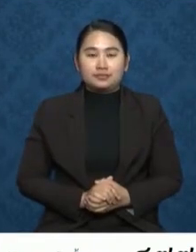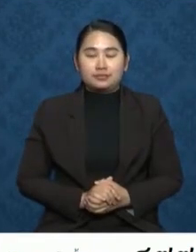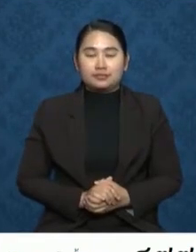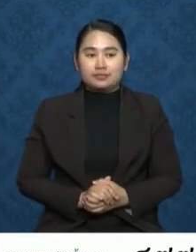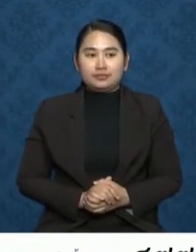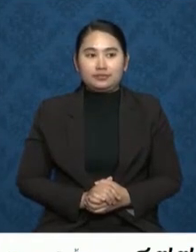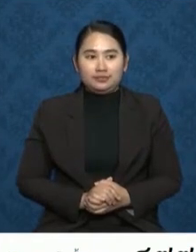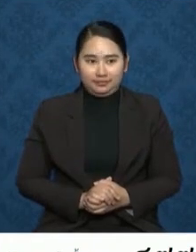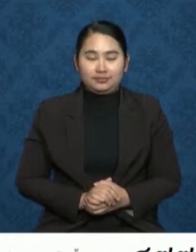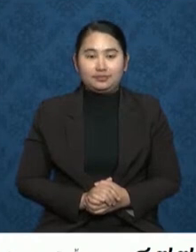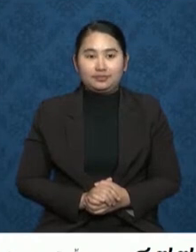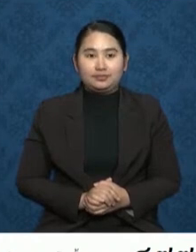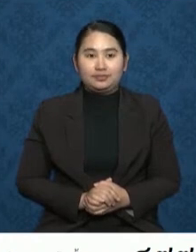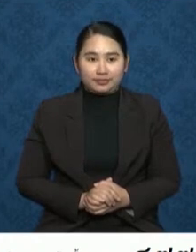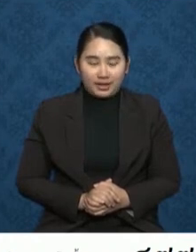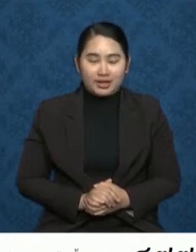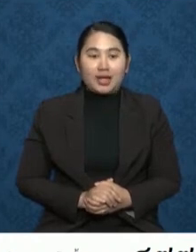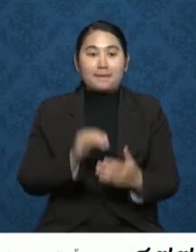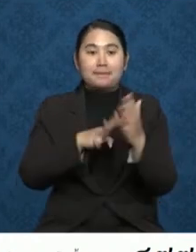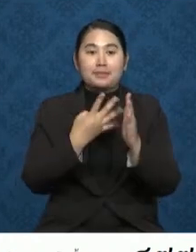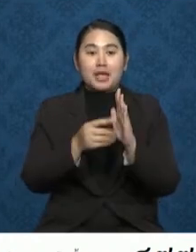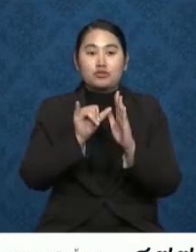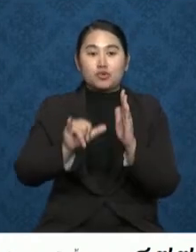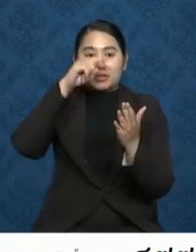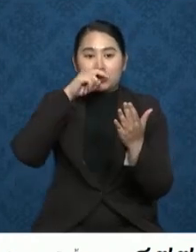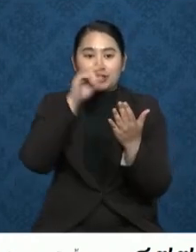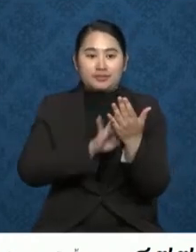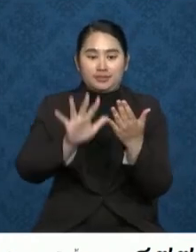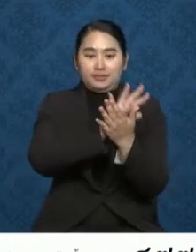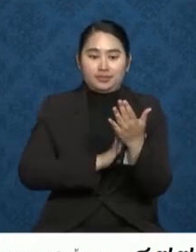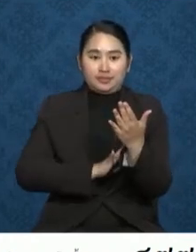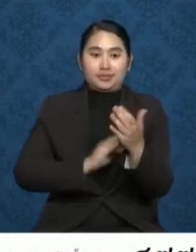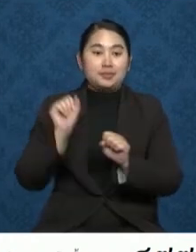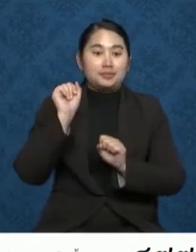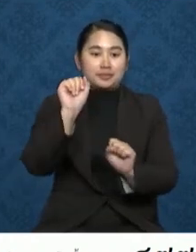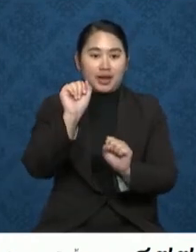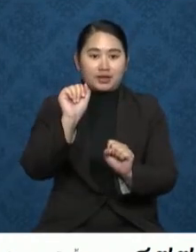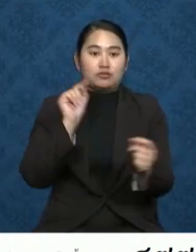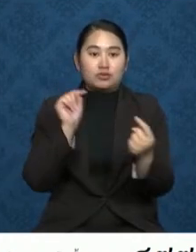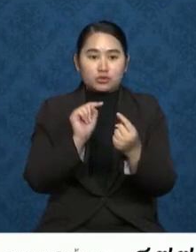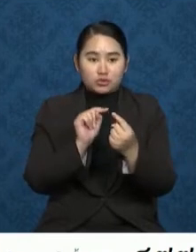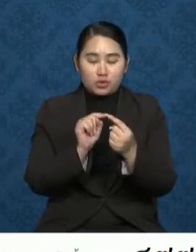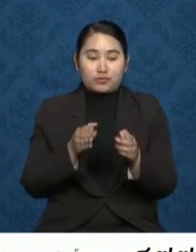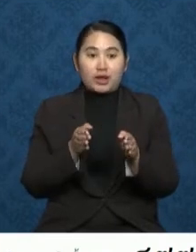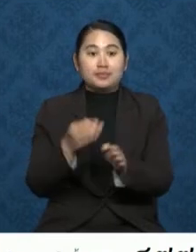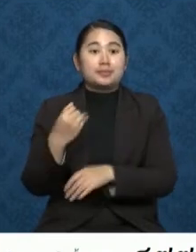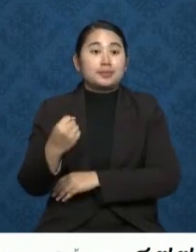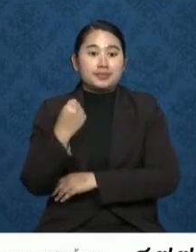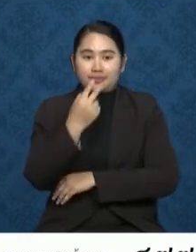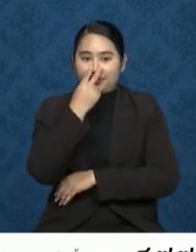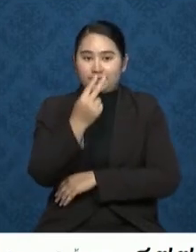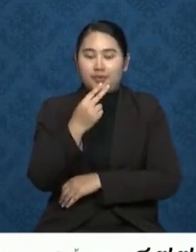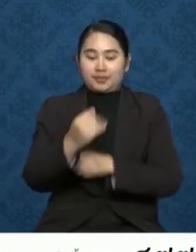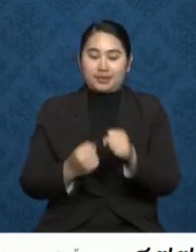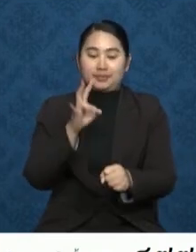ครับนับแต่ประกาศใช้ยุทธศาสตร์ชาติเป็นต้นมาหากเราพิจารณาวงเงินงบประมาณสำหรับยุทธศาสตร์ด้านความมั่นคงนะครับในภาพรวมในห้วง